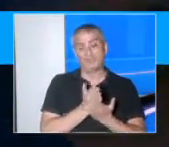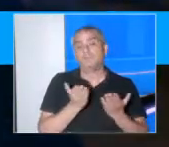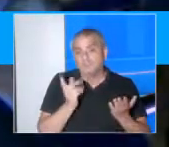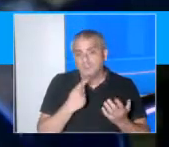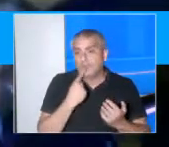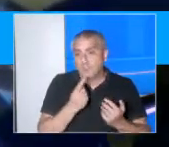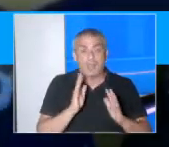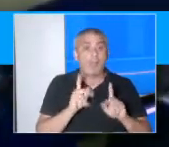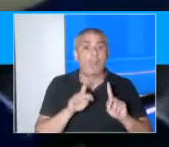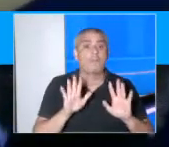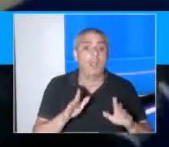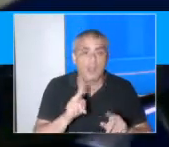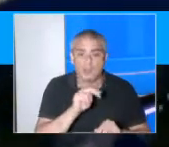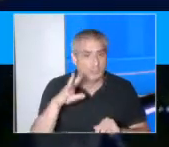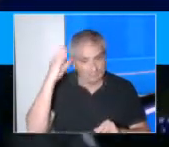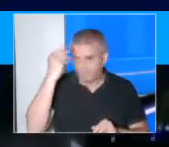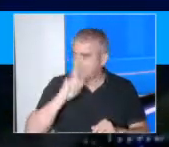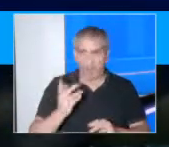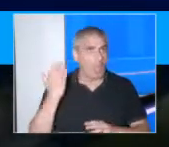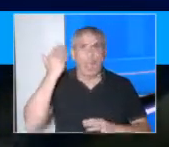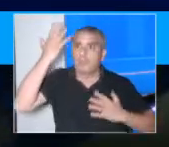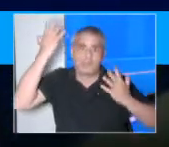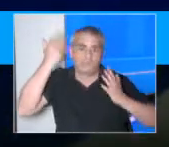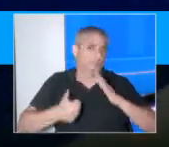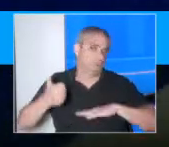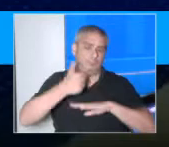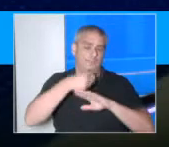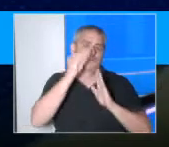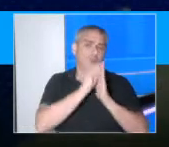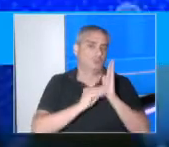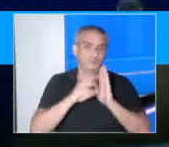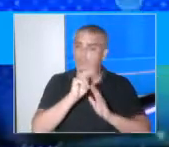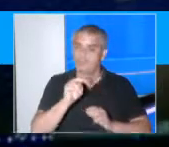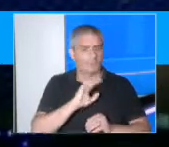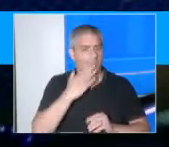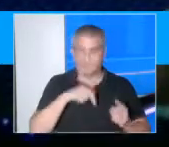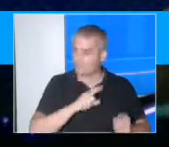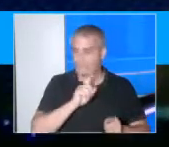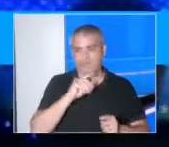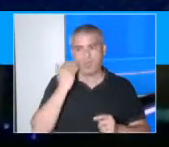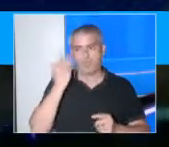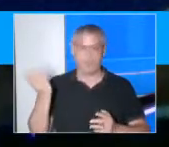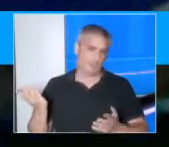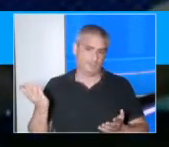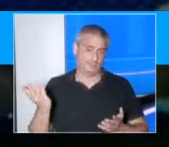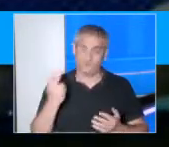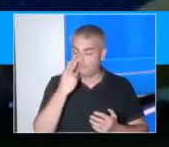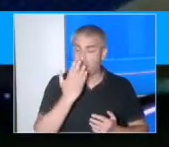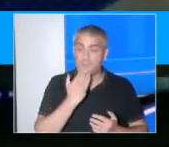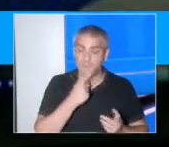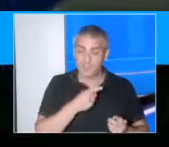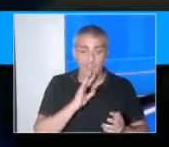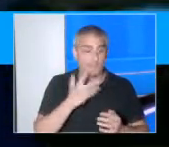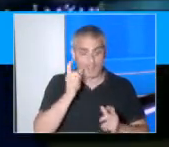לומר שגם ככה הנושא הפלסטיני לא היה בראש רשימת הנושאים, לא מצד ישראל ולא מצד האמריקאים. מבחינת ישראל,